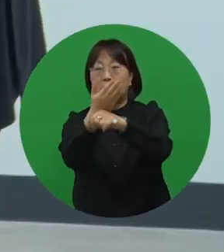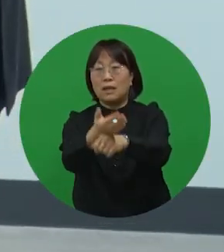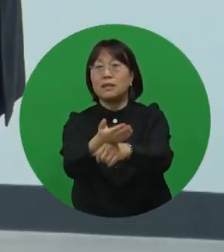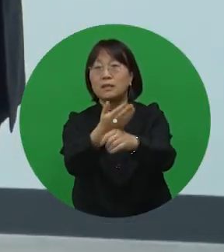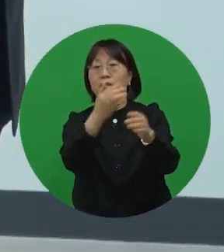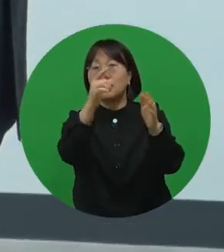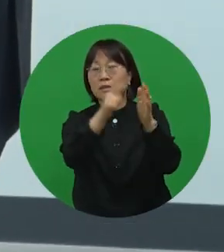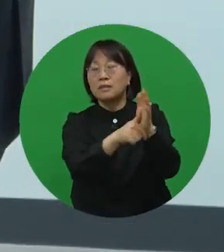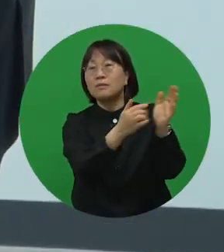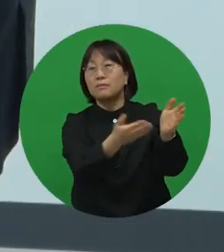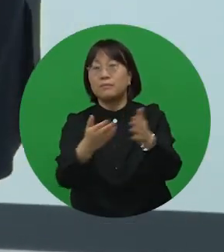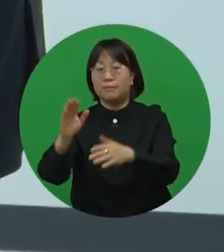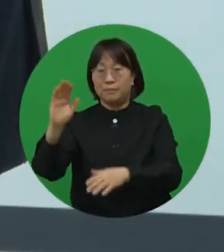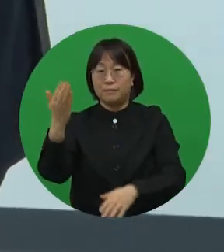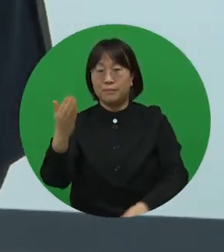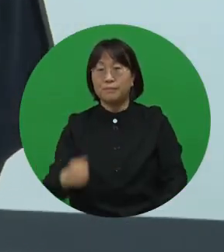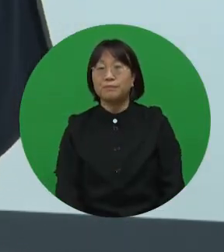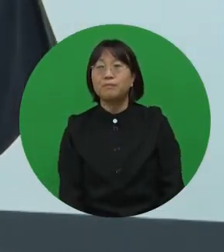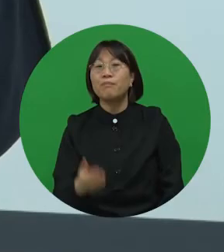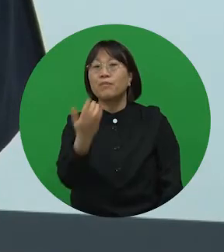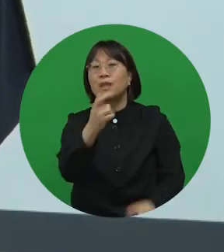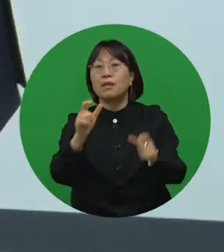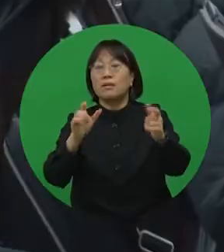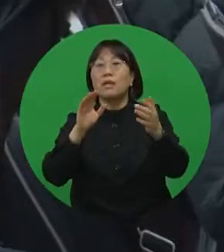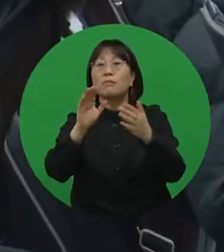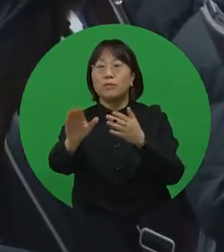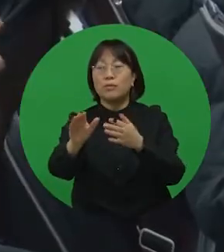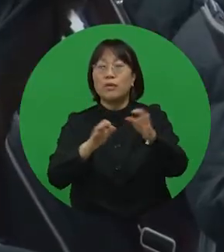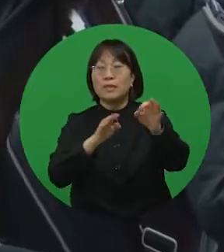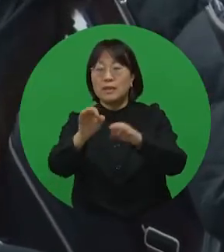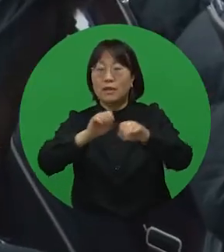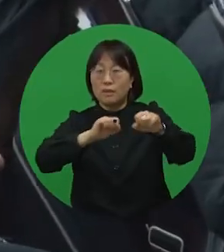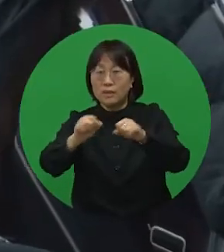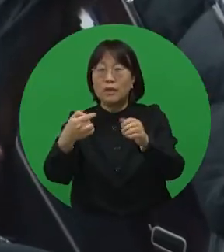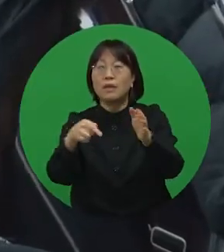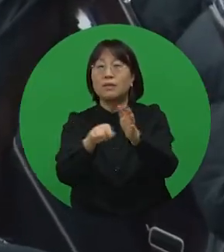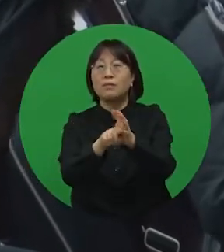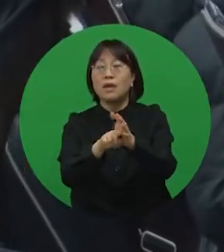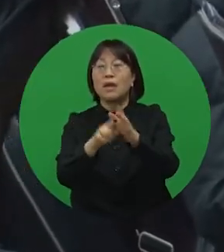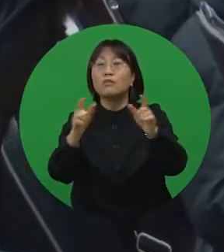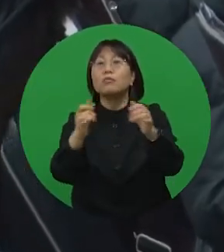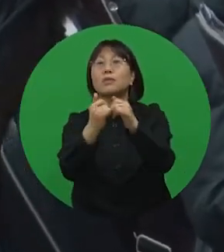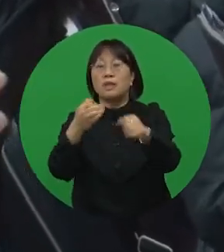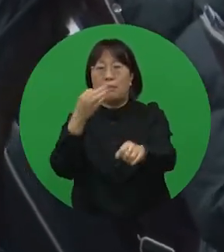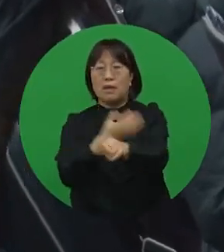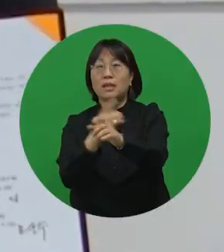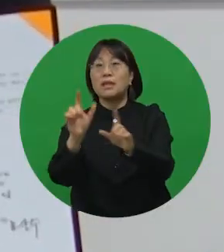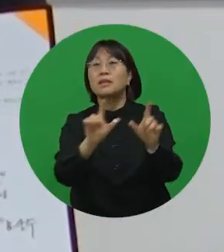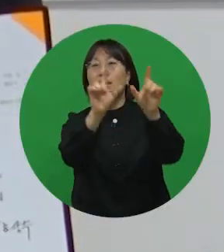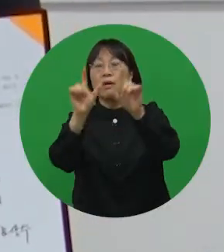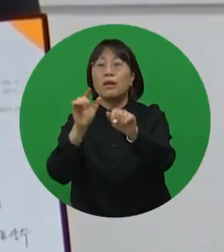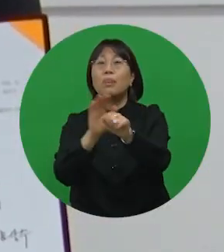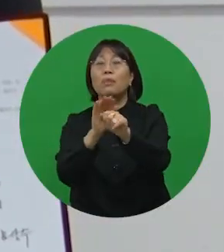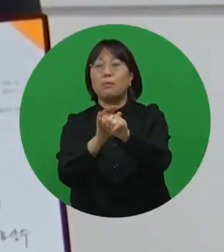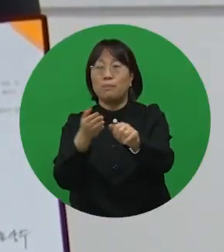훈훈한 시간도 마련됐는데요. 구로구는 앞으로도 시장의 활성화로 구민들의